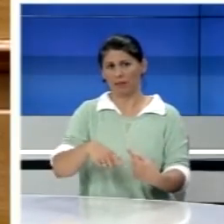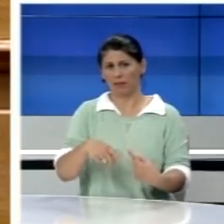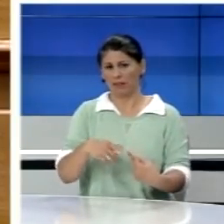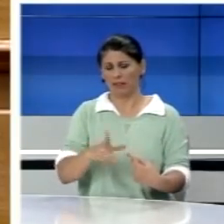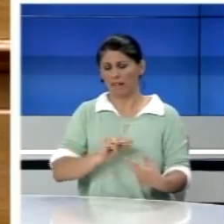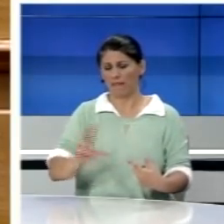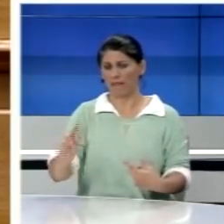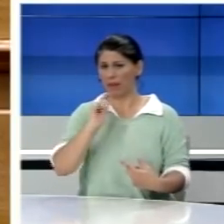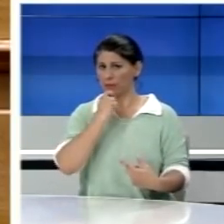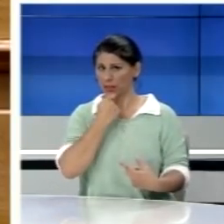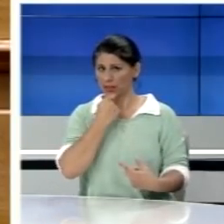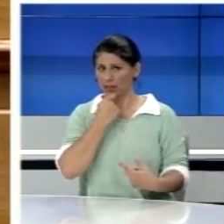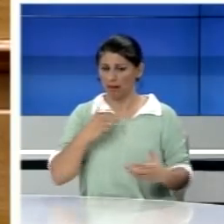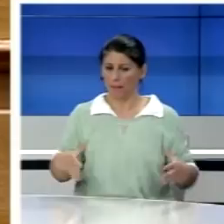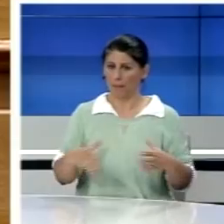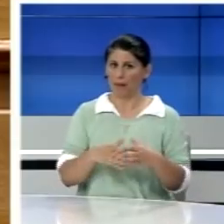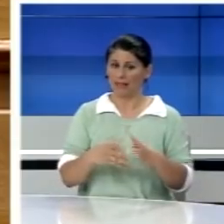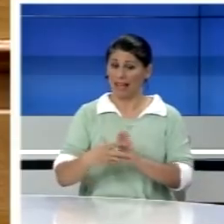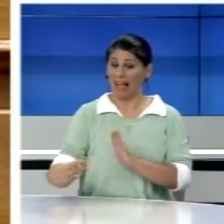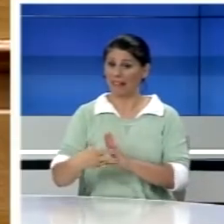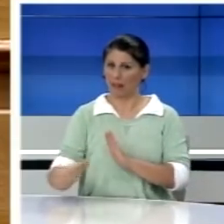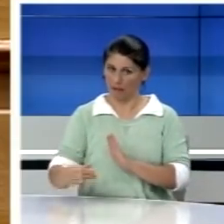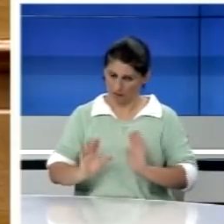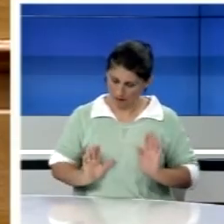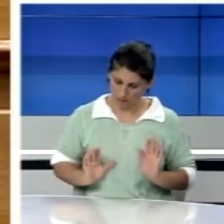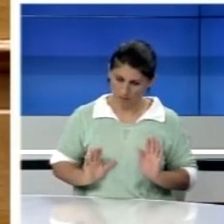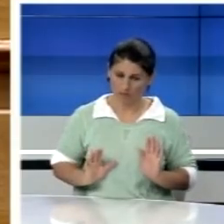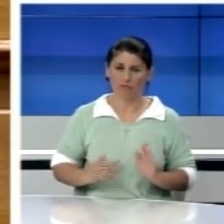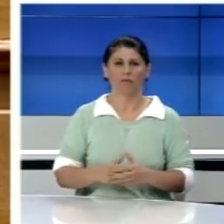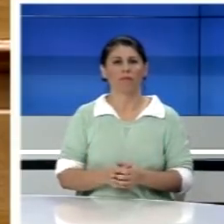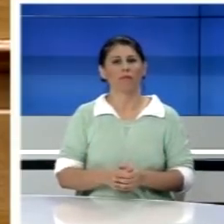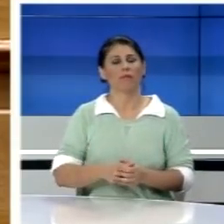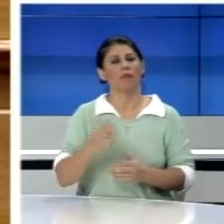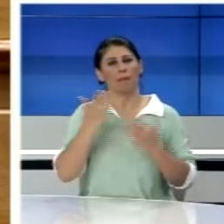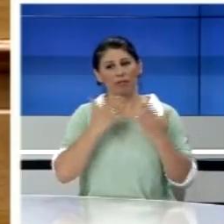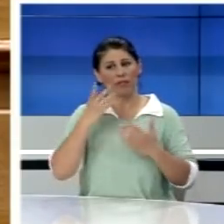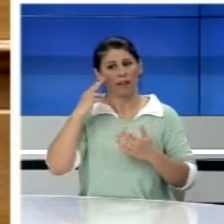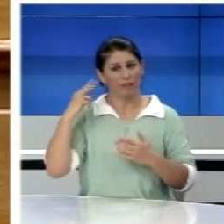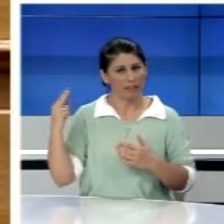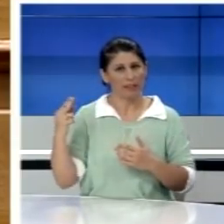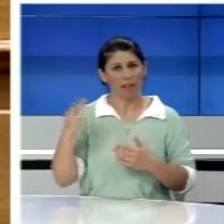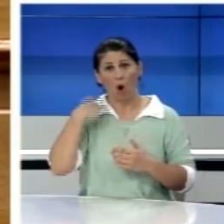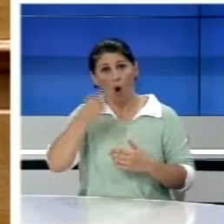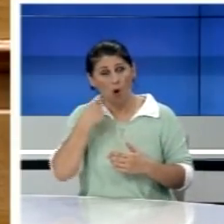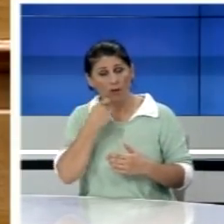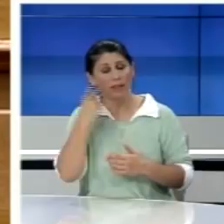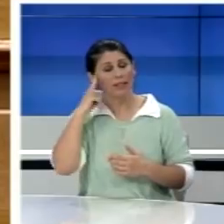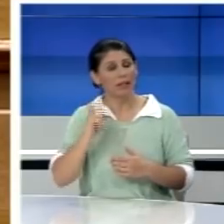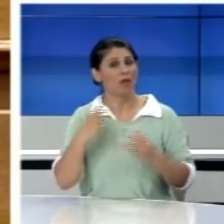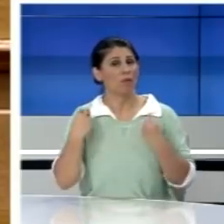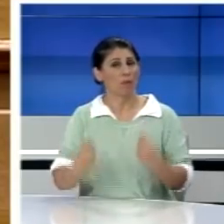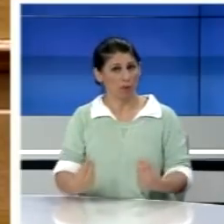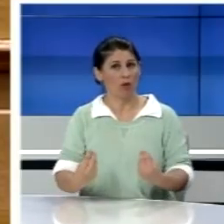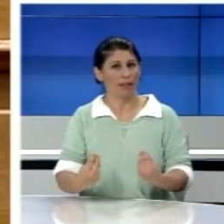κοινό μυστικό και μαζικές αντιγραφές. Οι μαθητές, οι φοιτητές, οι γονείς τους ξέρουν πολύ καλά